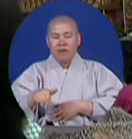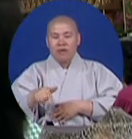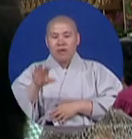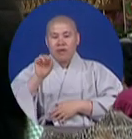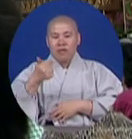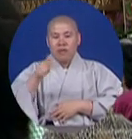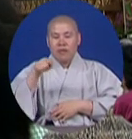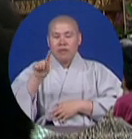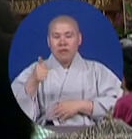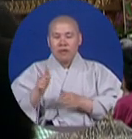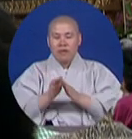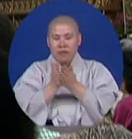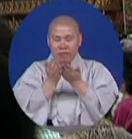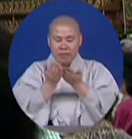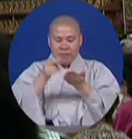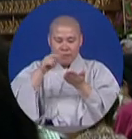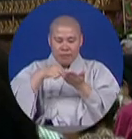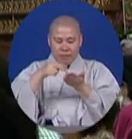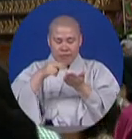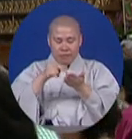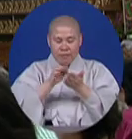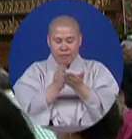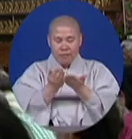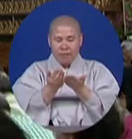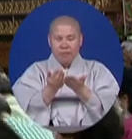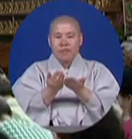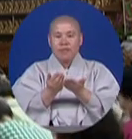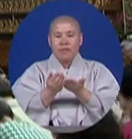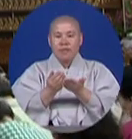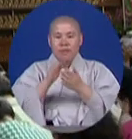원각경에서는 비유로 말하기를